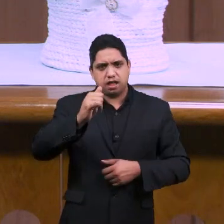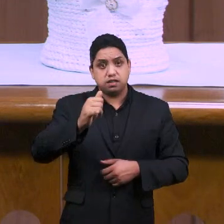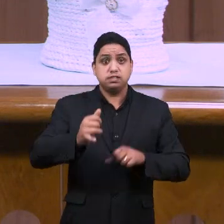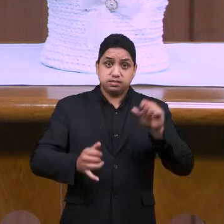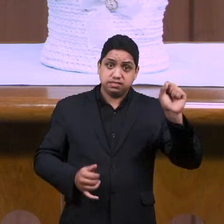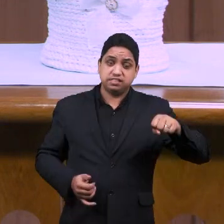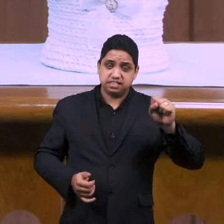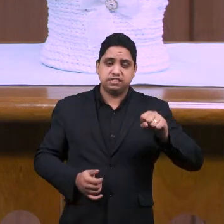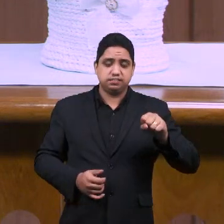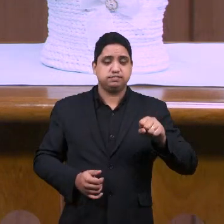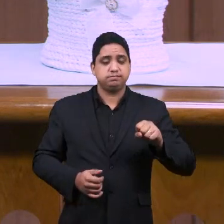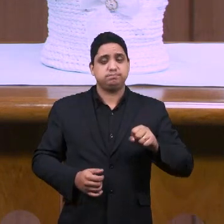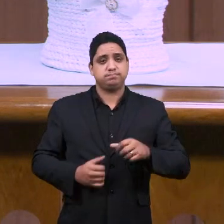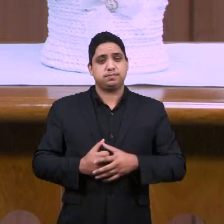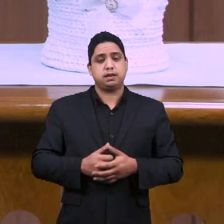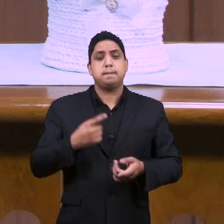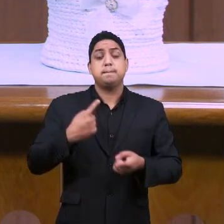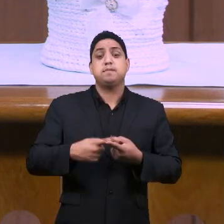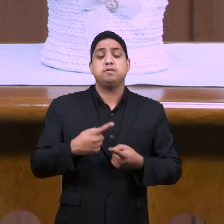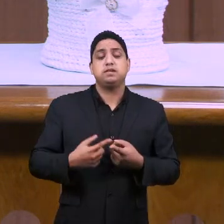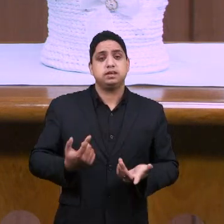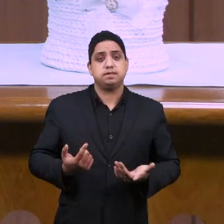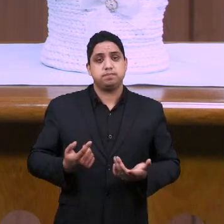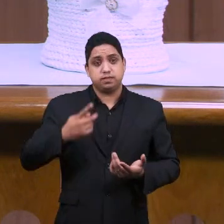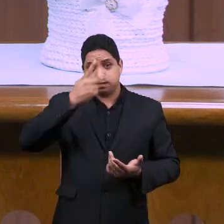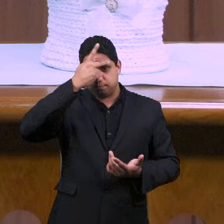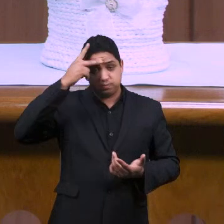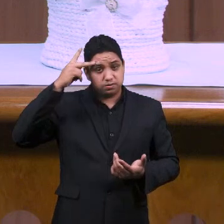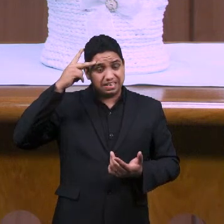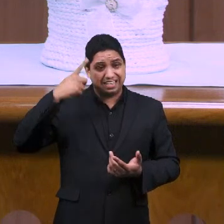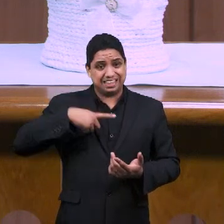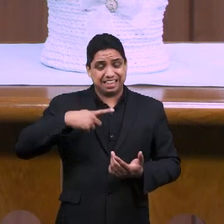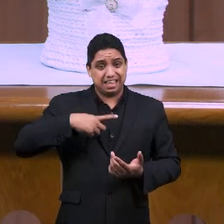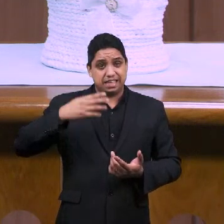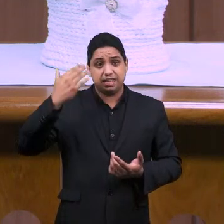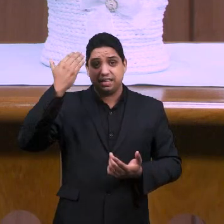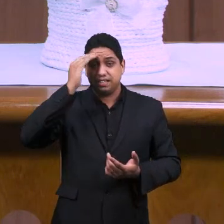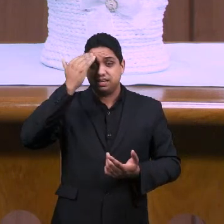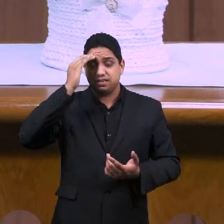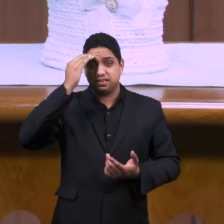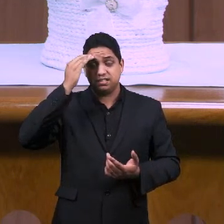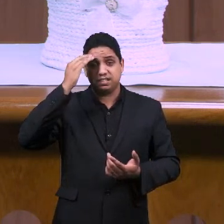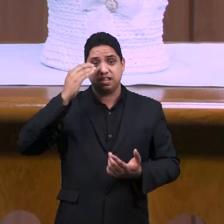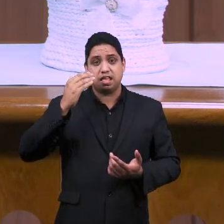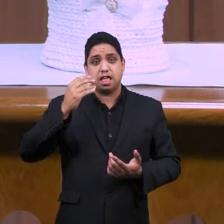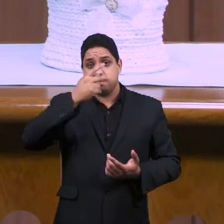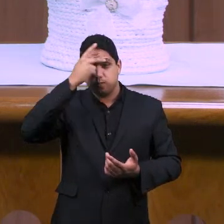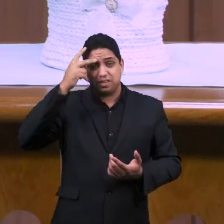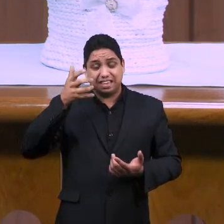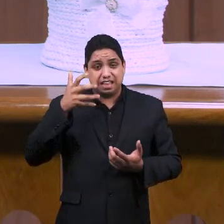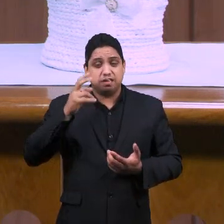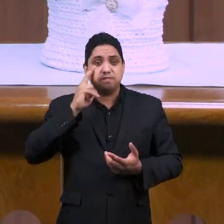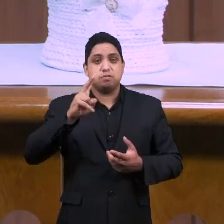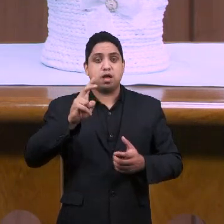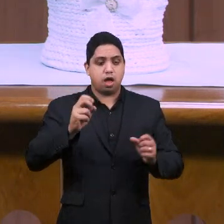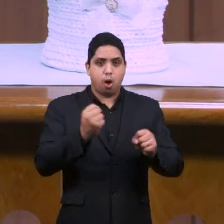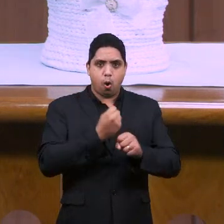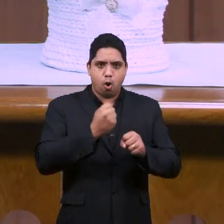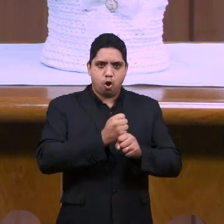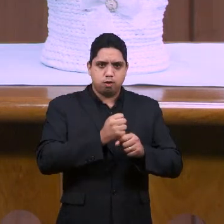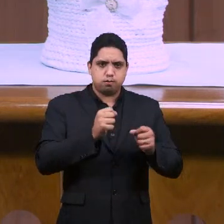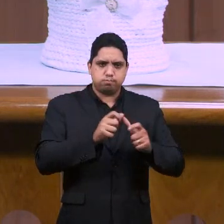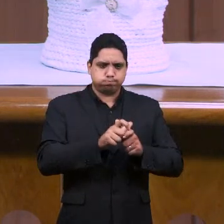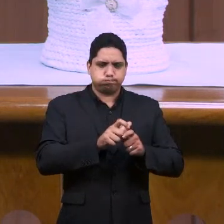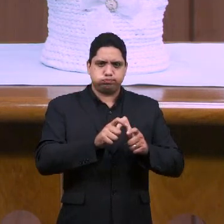Cela est nécessaire d'être dit? Oui, on doit le dire. Parce que les personnes qui ont la compréhension, les personnes qui veulent